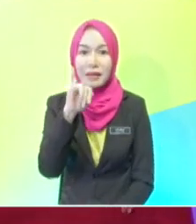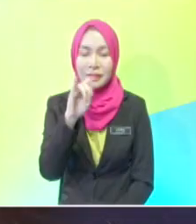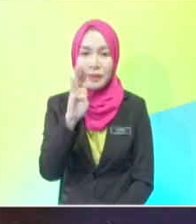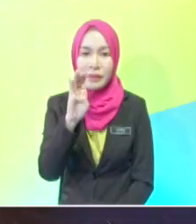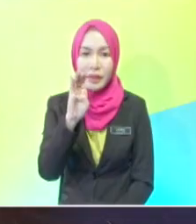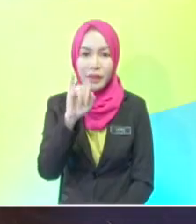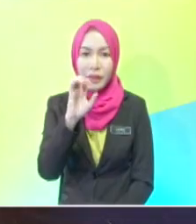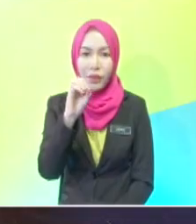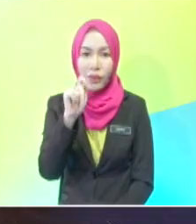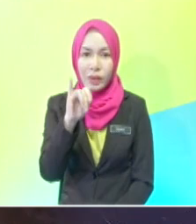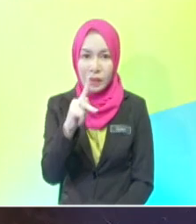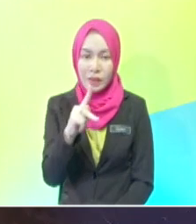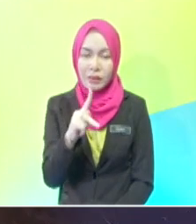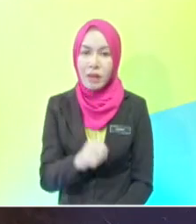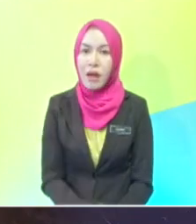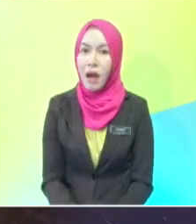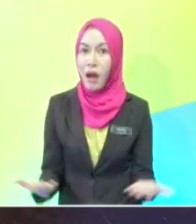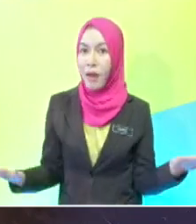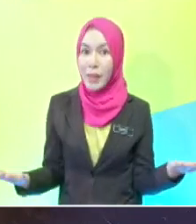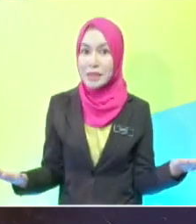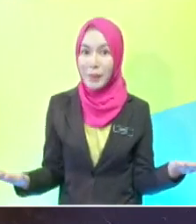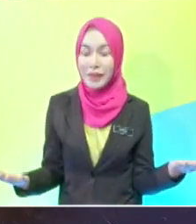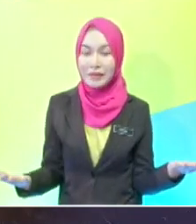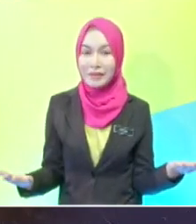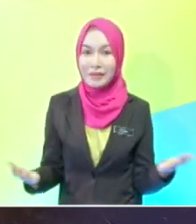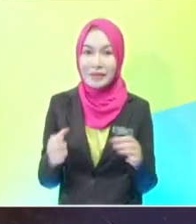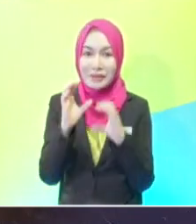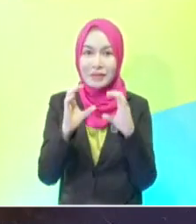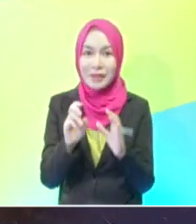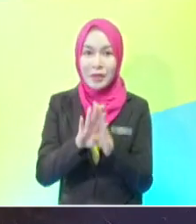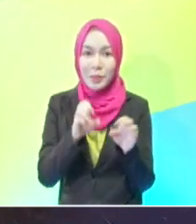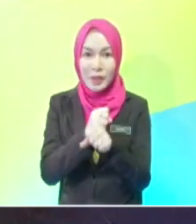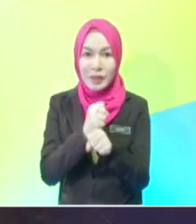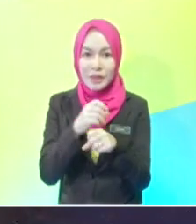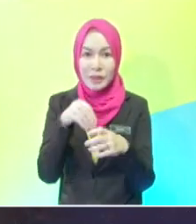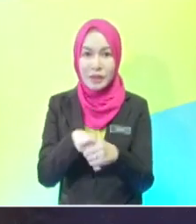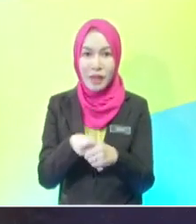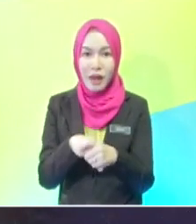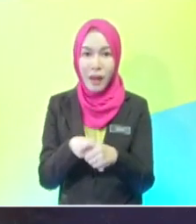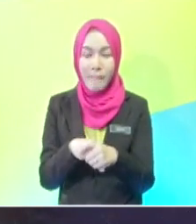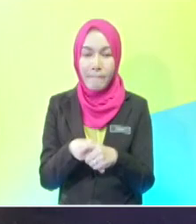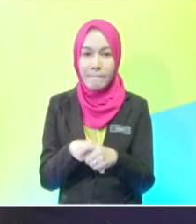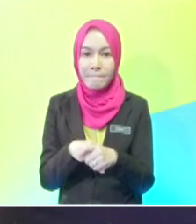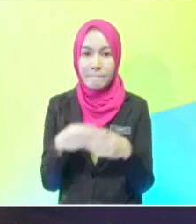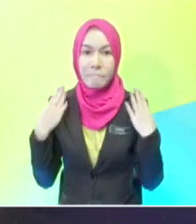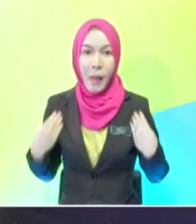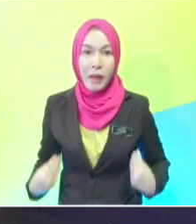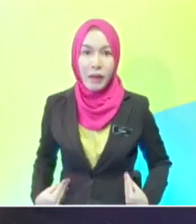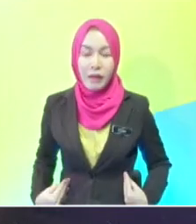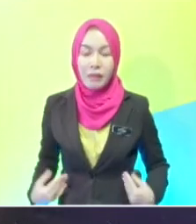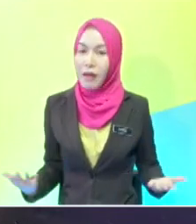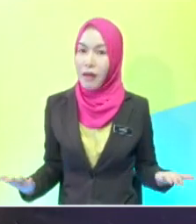nah begitu oke dan yang ketiga kesehatan manusia mungkin tercer disebabkan